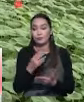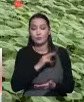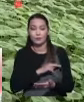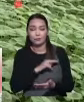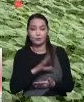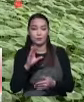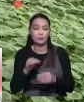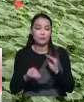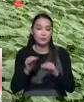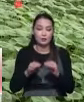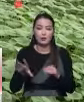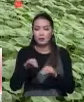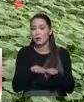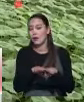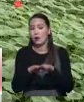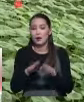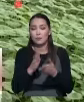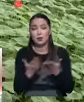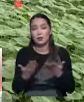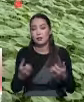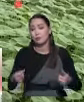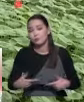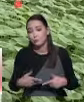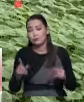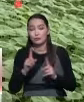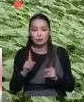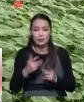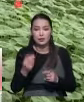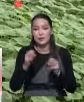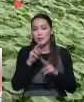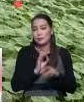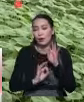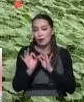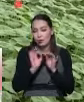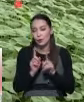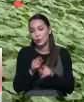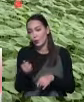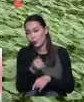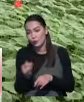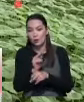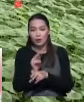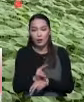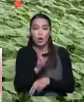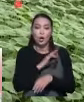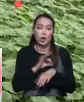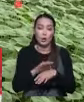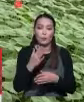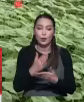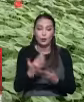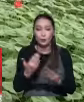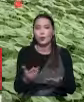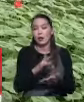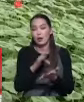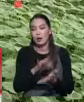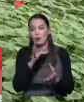гүлге дерлік бірдей жасалады. Гүлдер сырқаттанып қалған жағдайда арнай дәрі-дәрмек сеуіп, суарып, емдеу шараларын жүргіземіз. Сондай қала